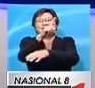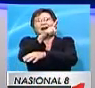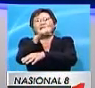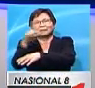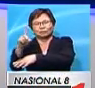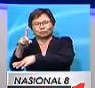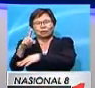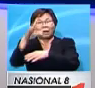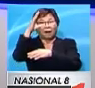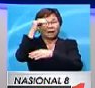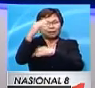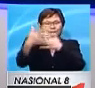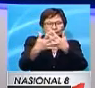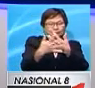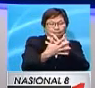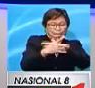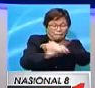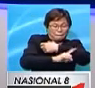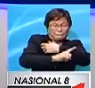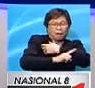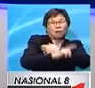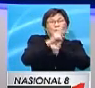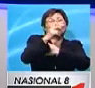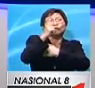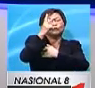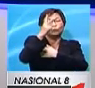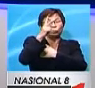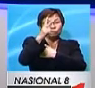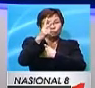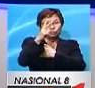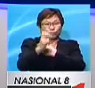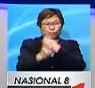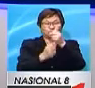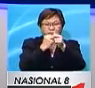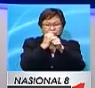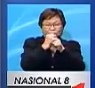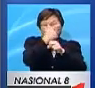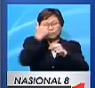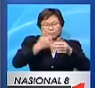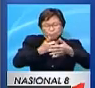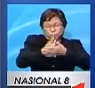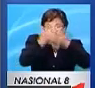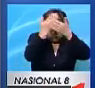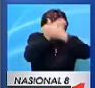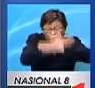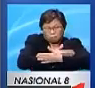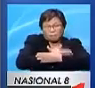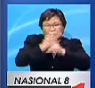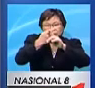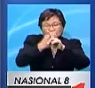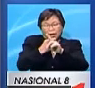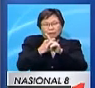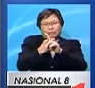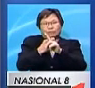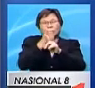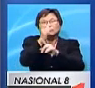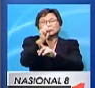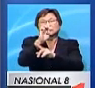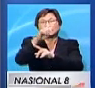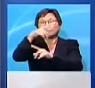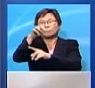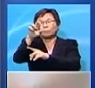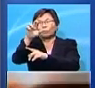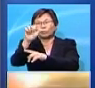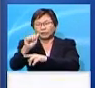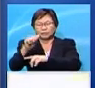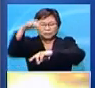dihukum penjara 20 tahun atas kesalahan rogol Mohamad Faizal iman yang berasal dari kampung Aman Jaya sempurna di